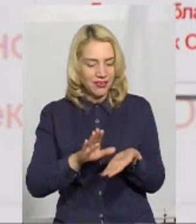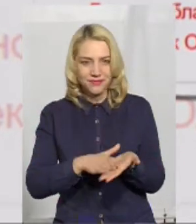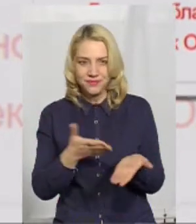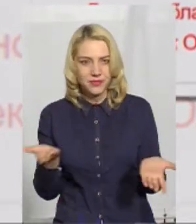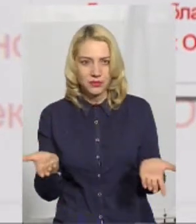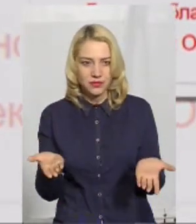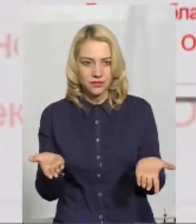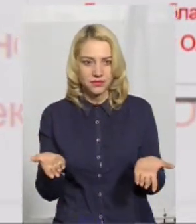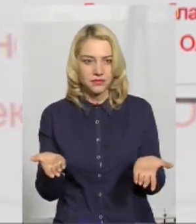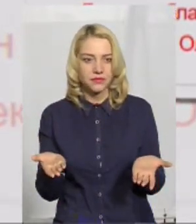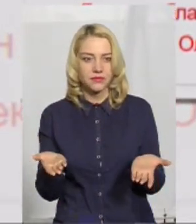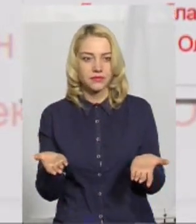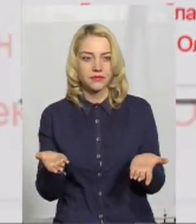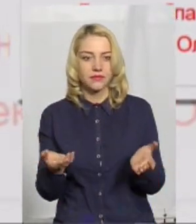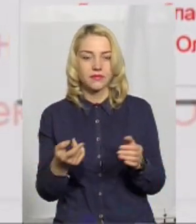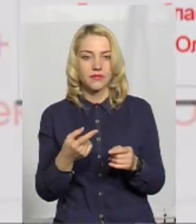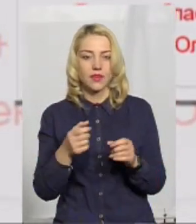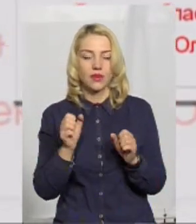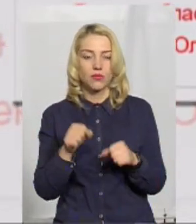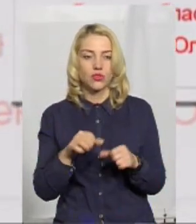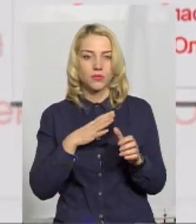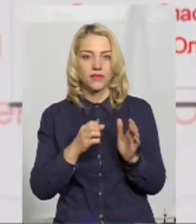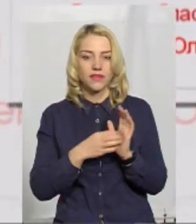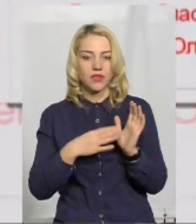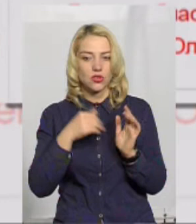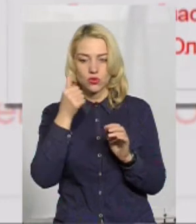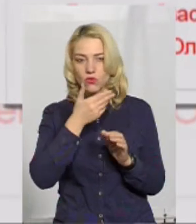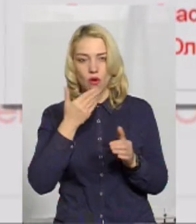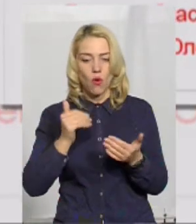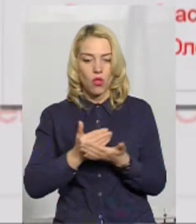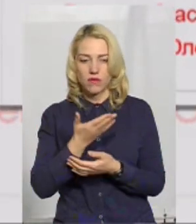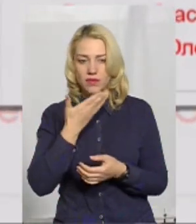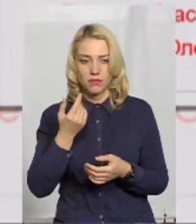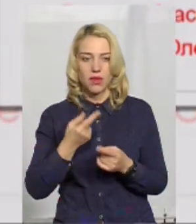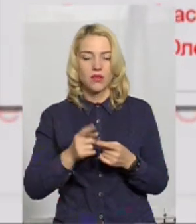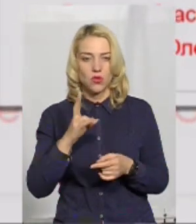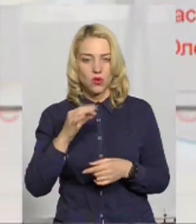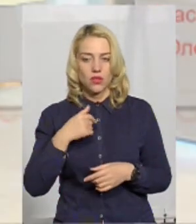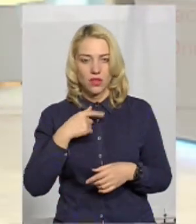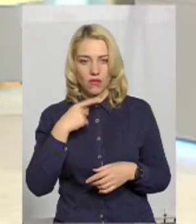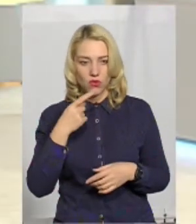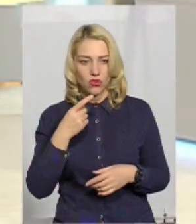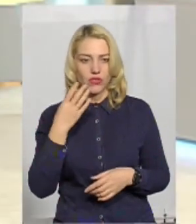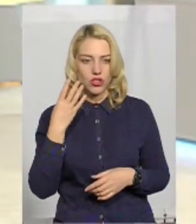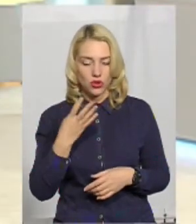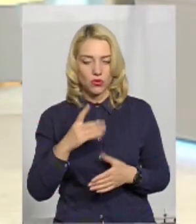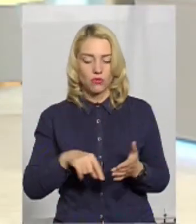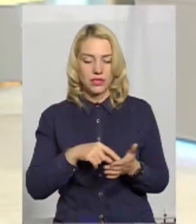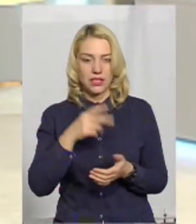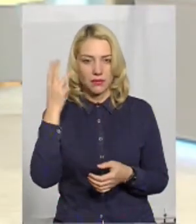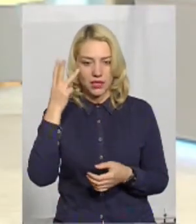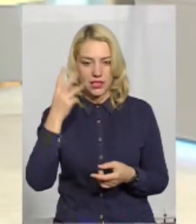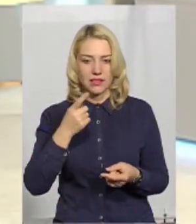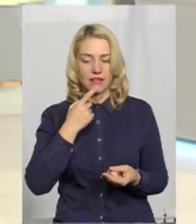В 19-му вже, очевидно, просто в інтернеті не подивили. Не оновлено, так? Так, не оновлено, але я кажу, в 4 місті